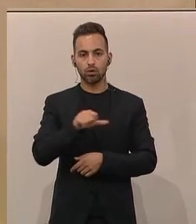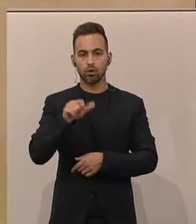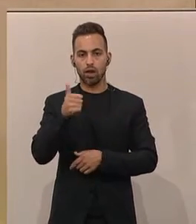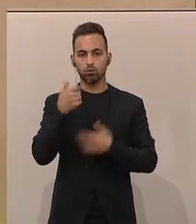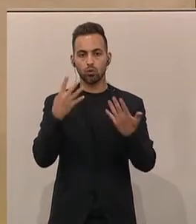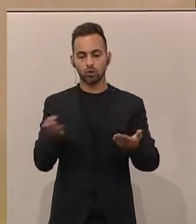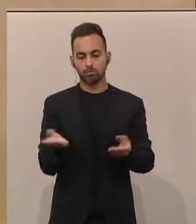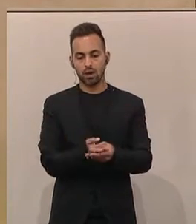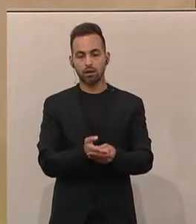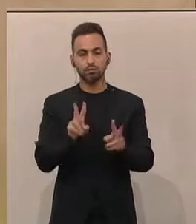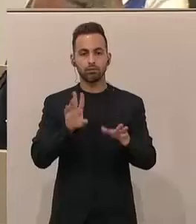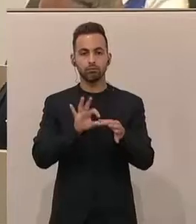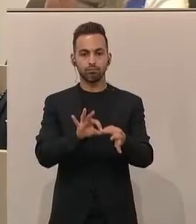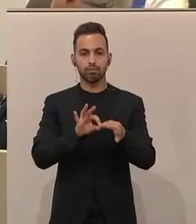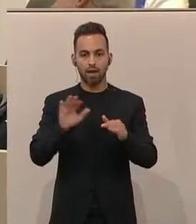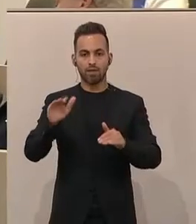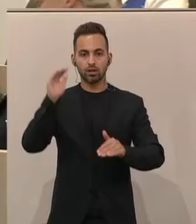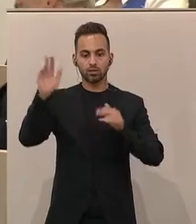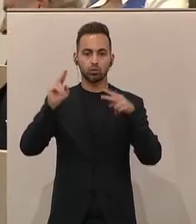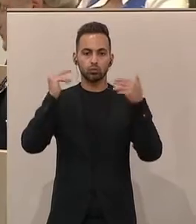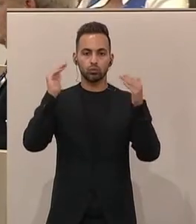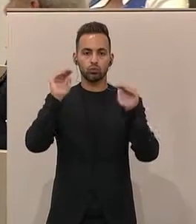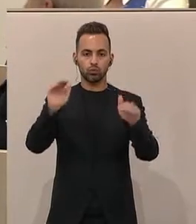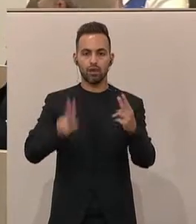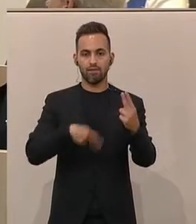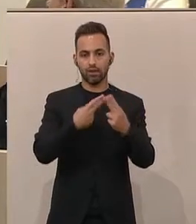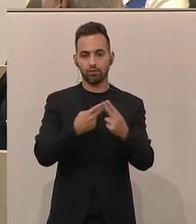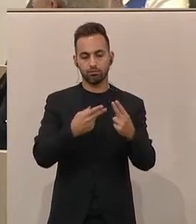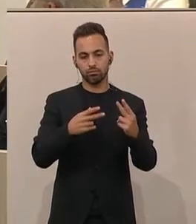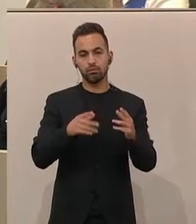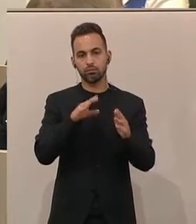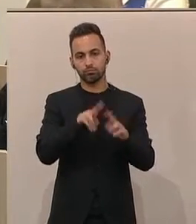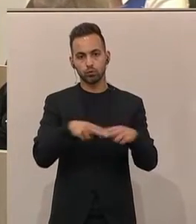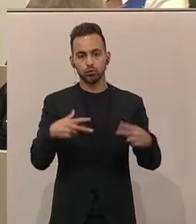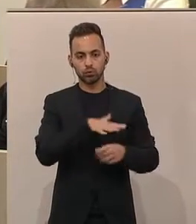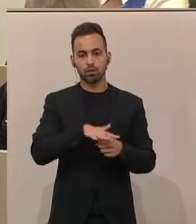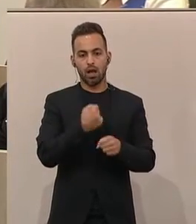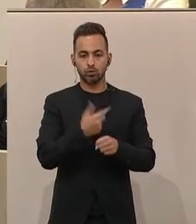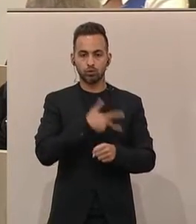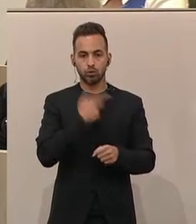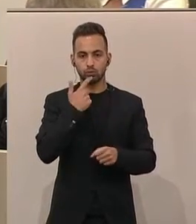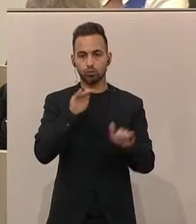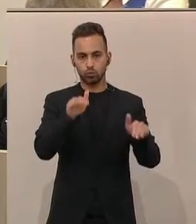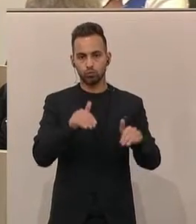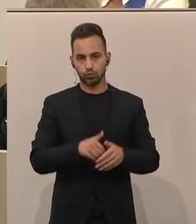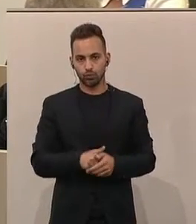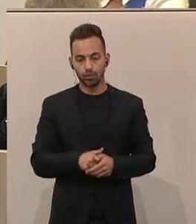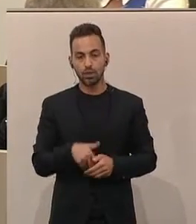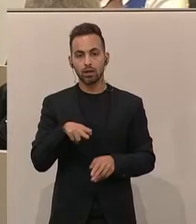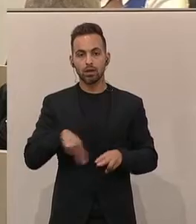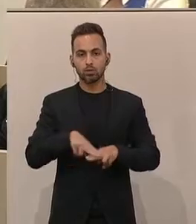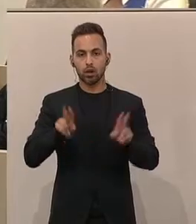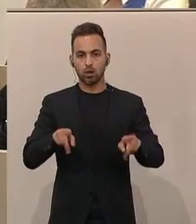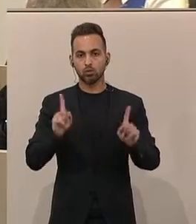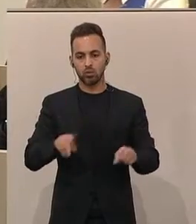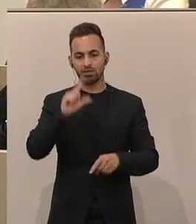Beilagen betreffend ein Erwachsenenschutzanpassungsgesetz für den Bereich des Bundesministeriums für Arbeit, Soziales, Gesundheit, Konsumentenschutz. Der Nationalrat